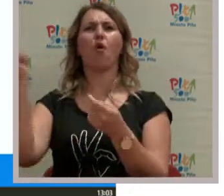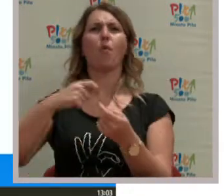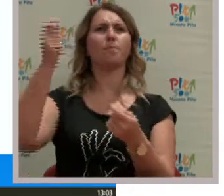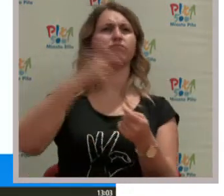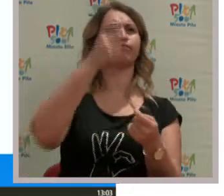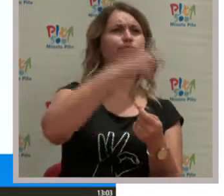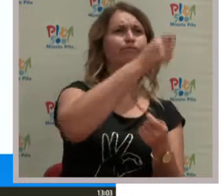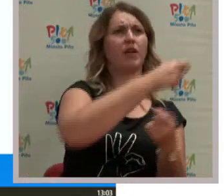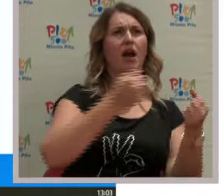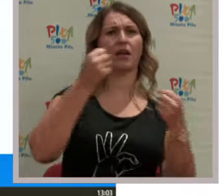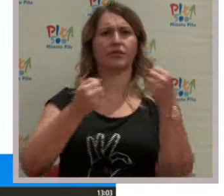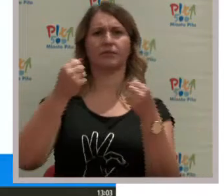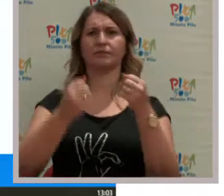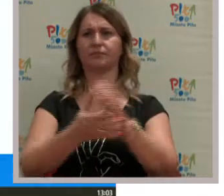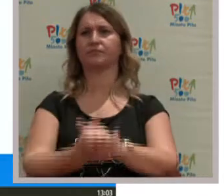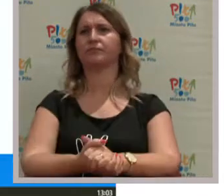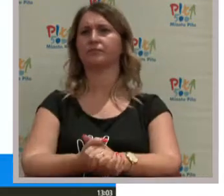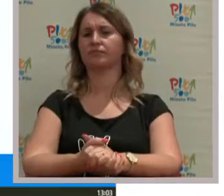i lepszego